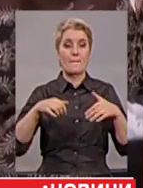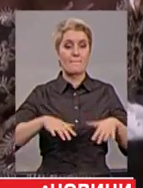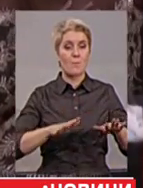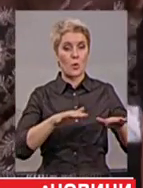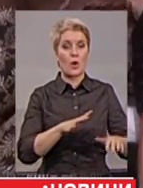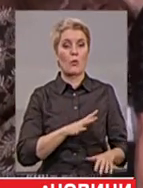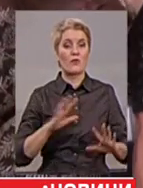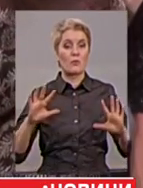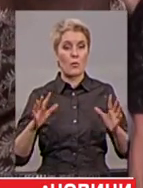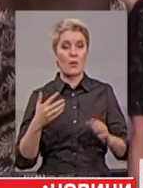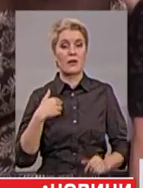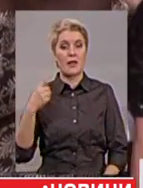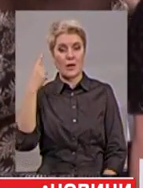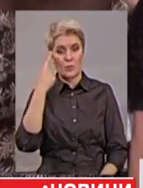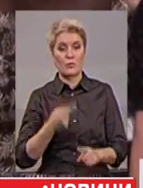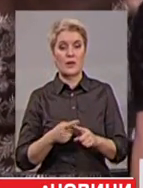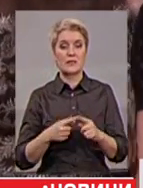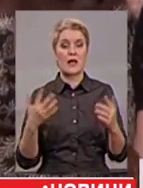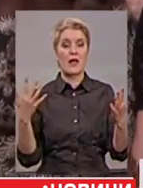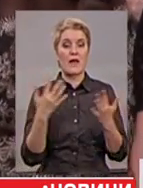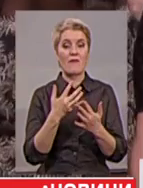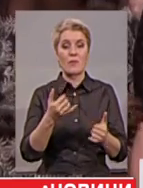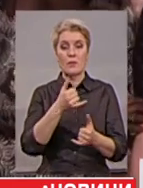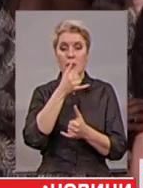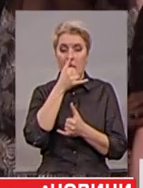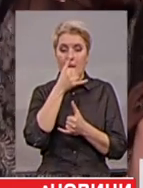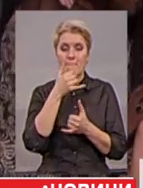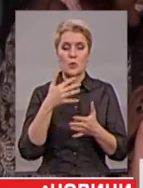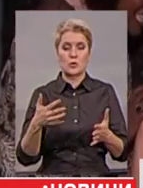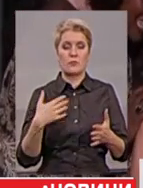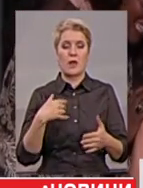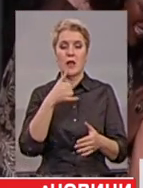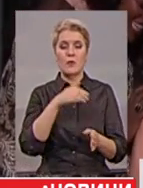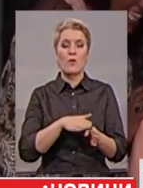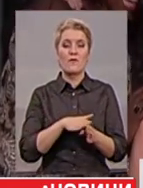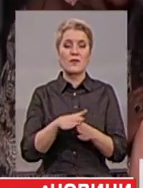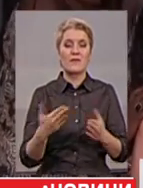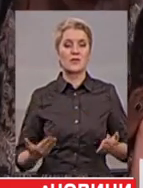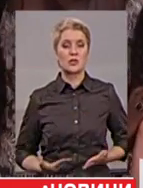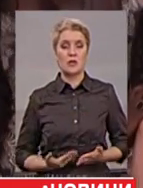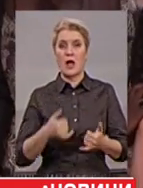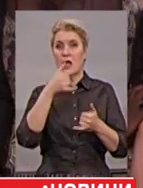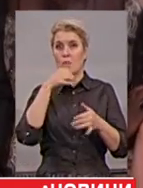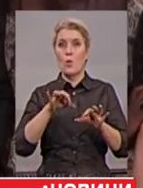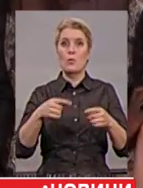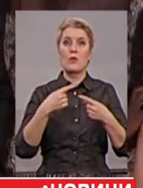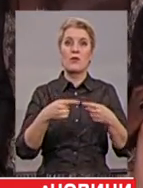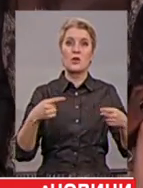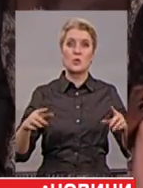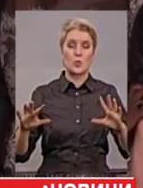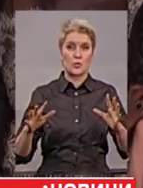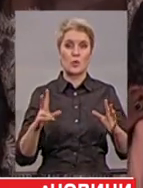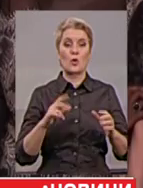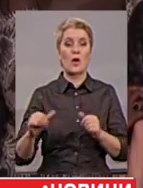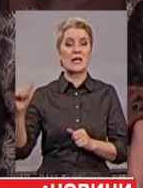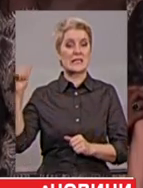Був момент, коли я думав, що цей фільм неможливий. Я не міг втілити його в життя, я просто не міг розповісти іншу історію. Усі, хто стоїть за